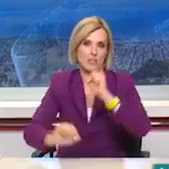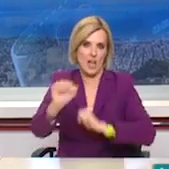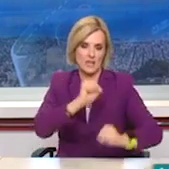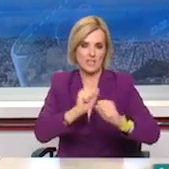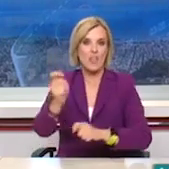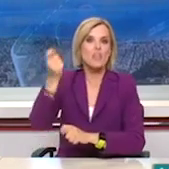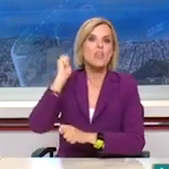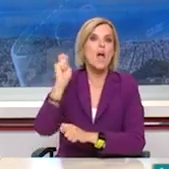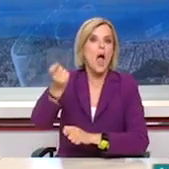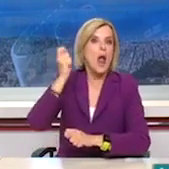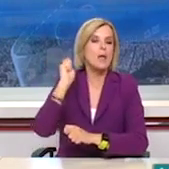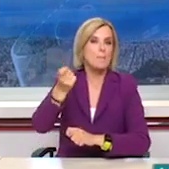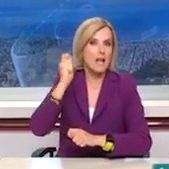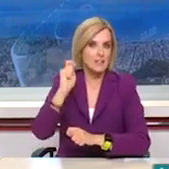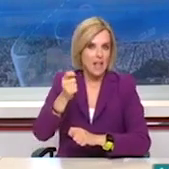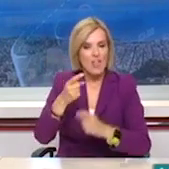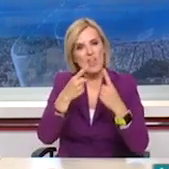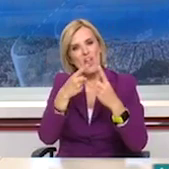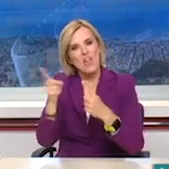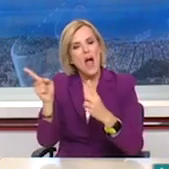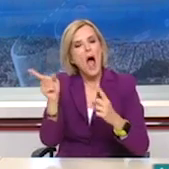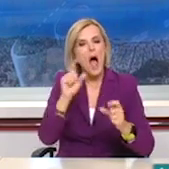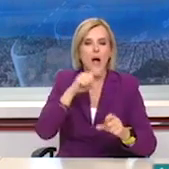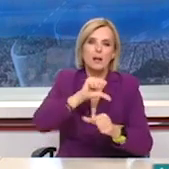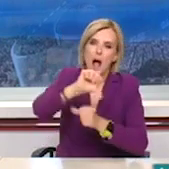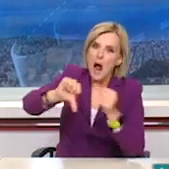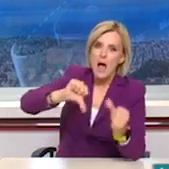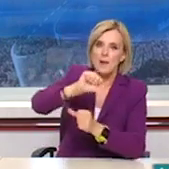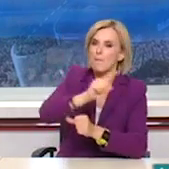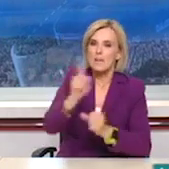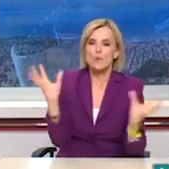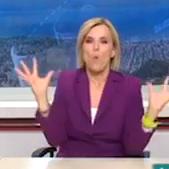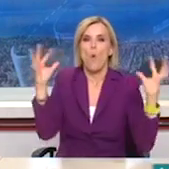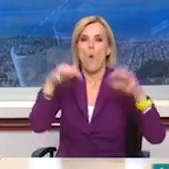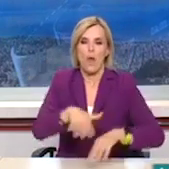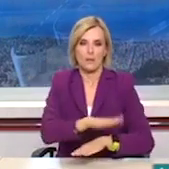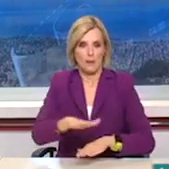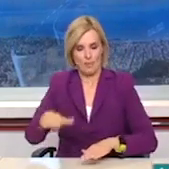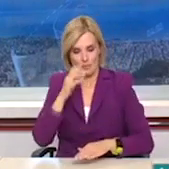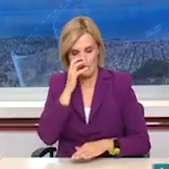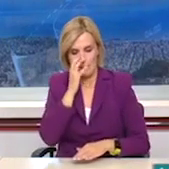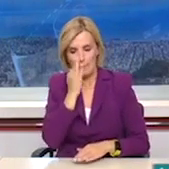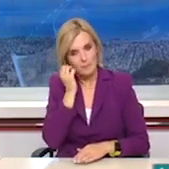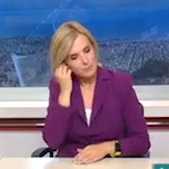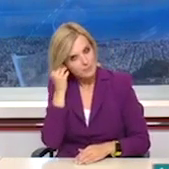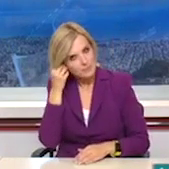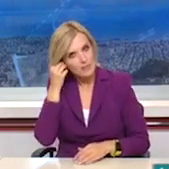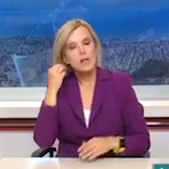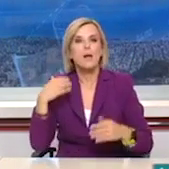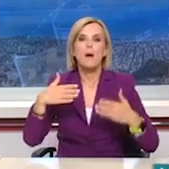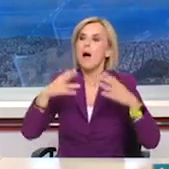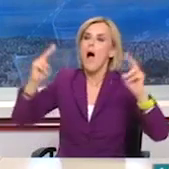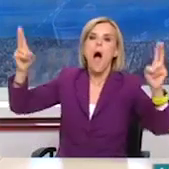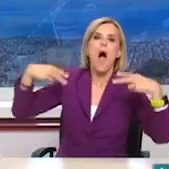ώρες για τη μείωση του συγχρονισμού και προβλέπεται απαγόρευση λειτουργίας των κηλικίων. Προβλέπεται επίσης φυσικός αερισμός των